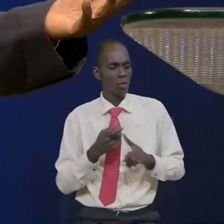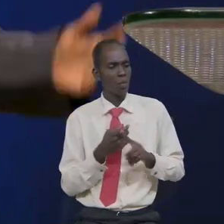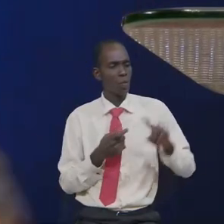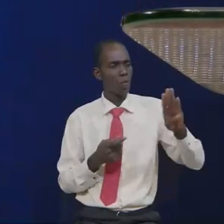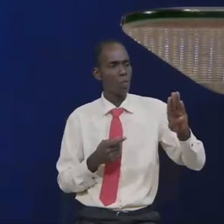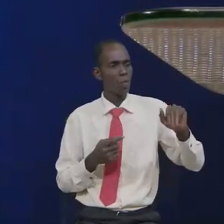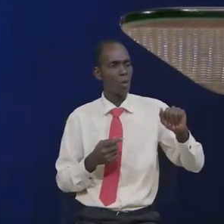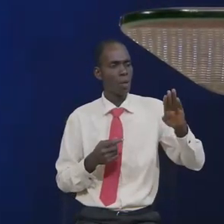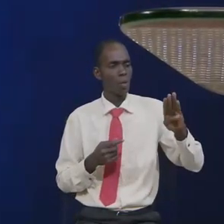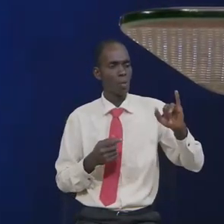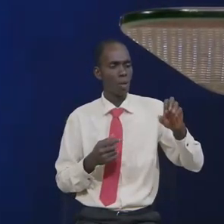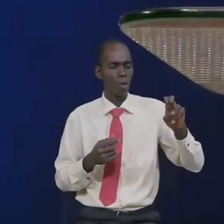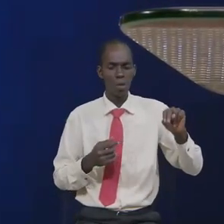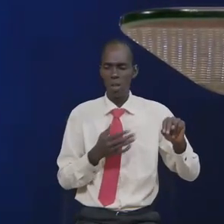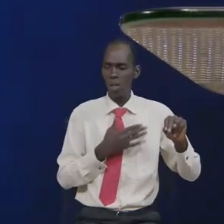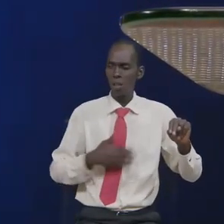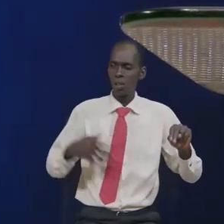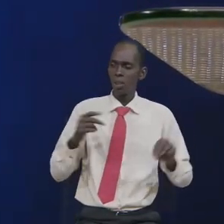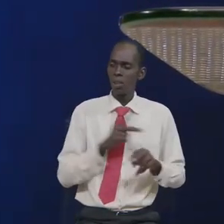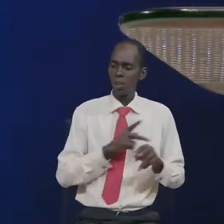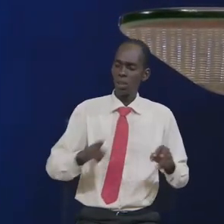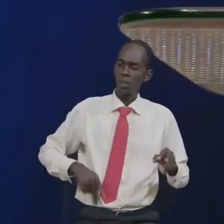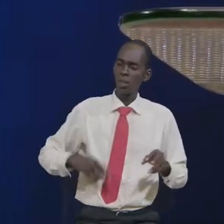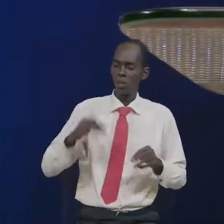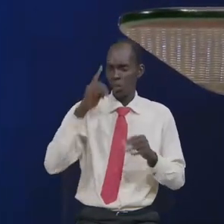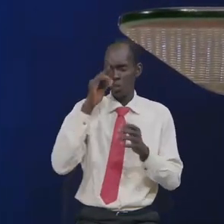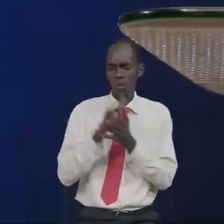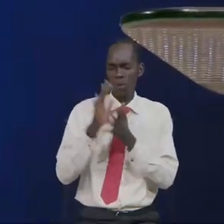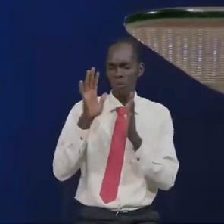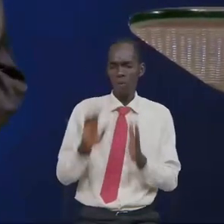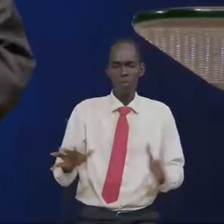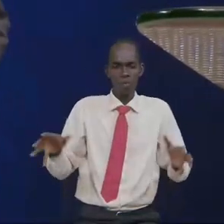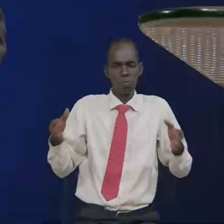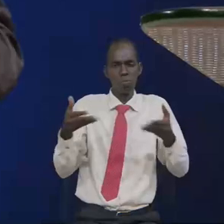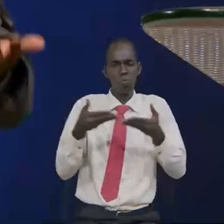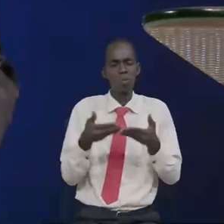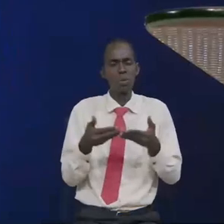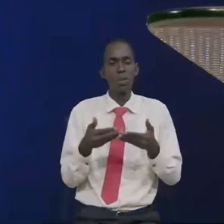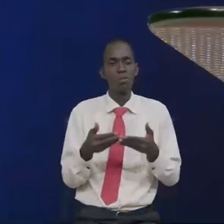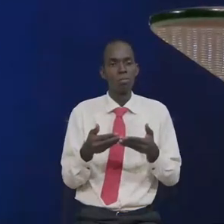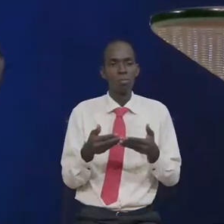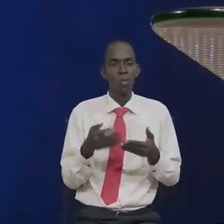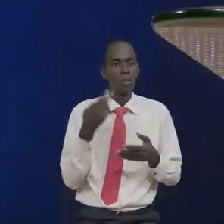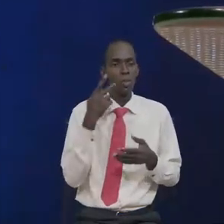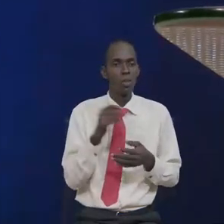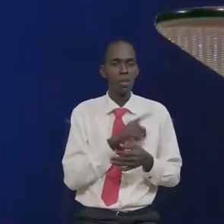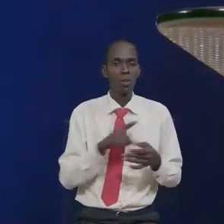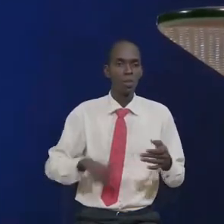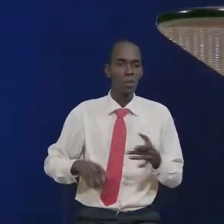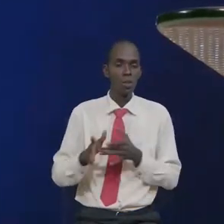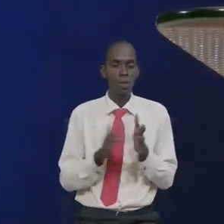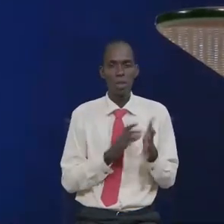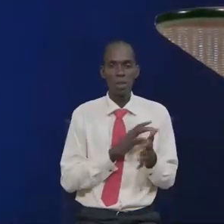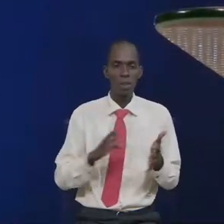quelle partie ils doivent embrasser. Il y a le roi du croyant, le Seigneur Jésus-Christ. Dans les situations de votre